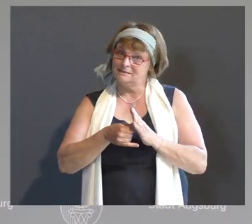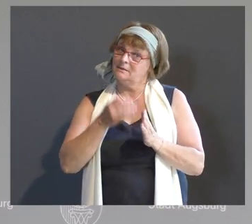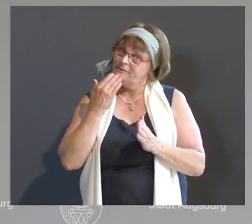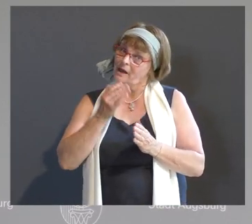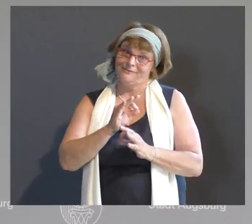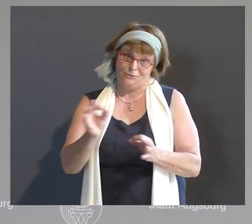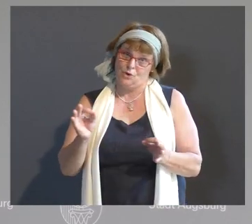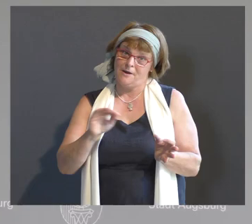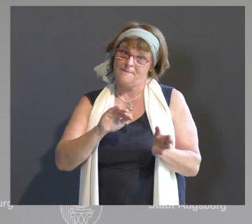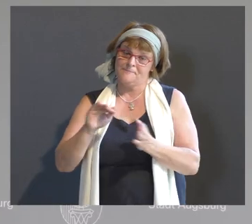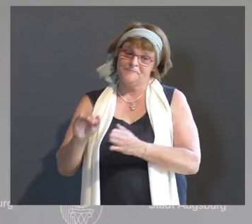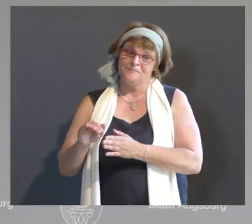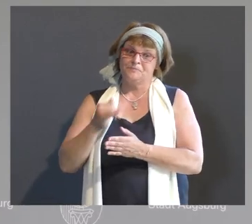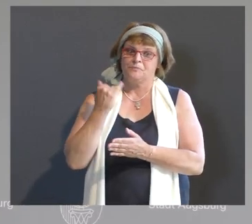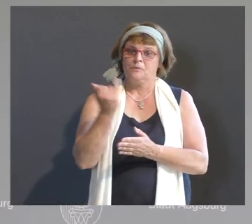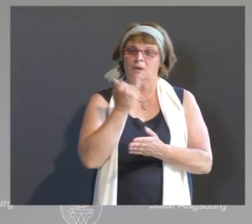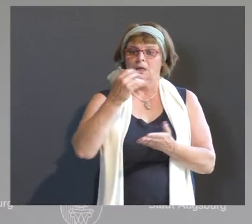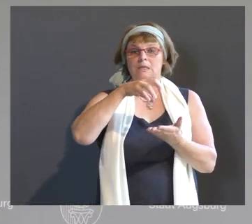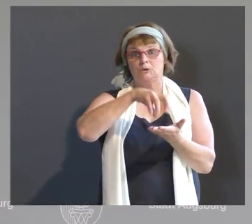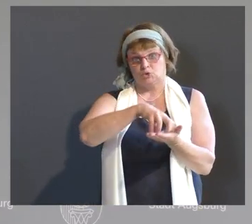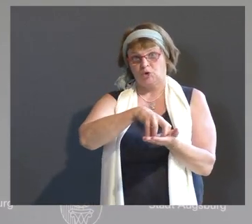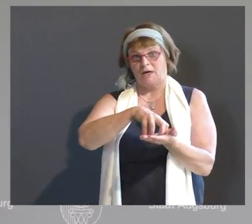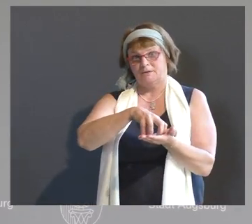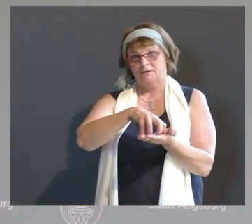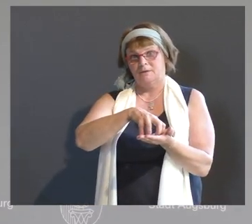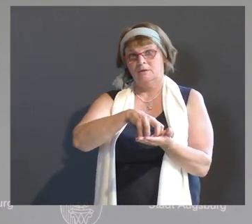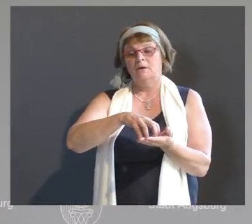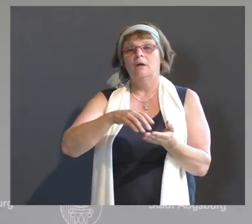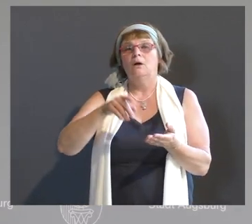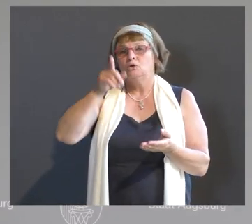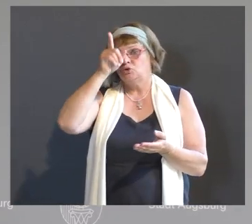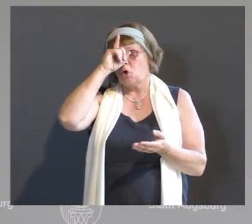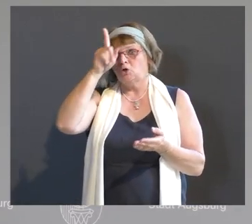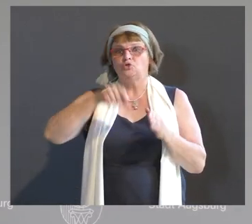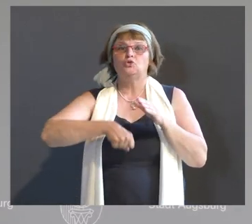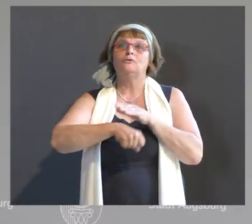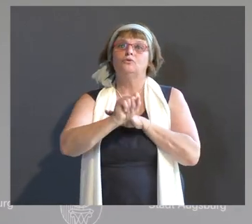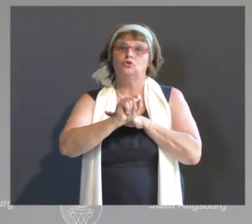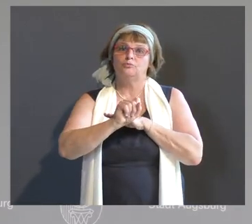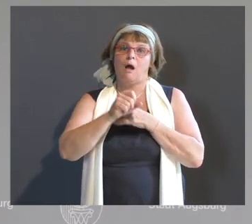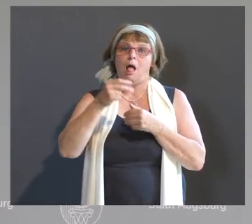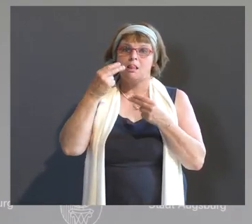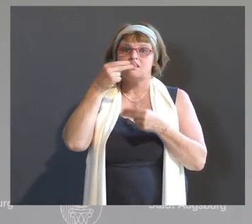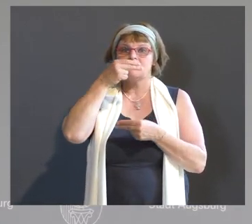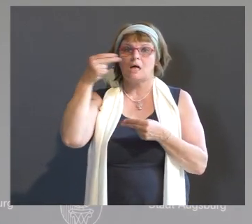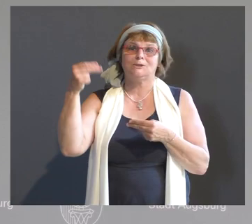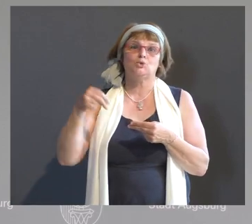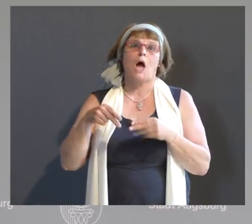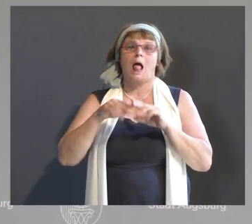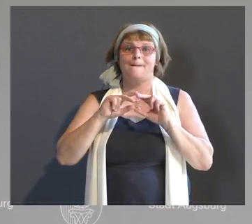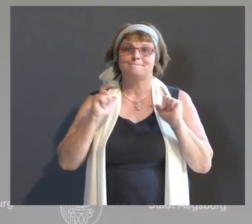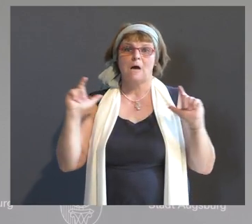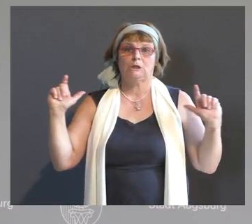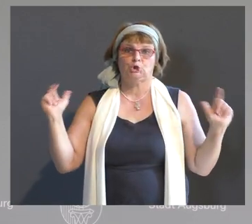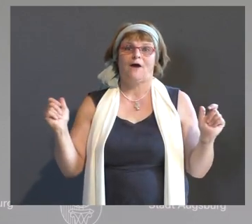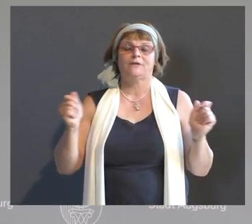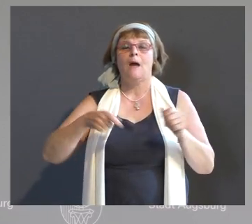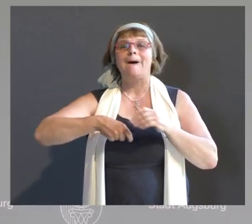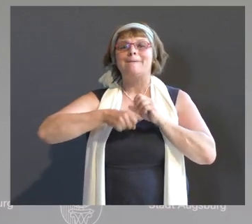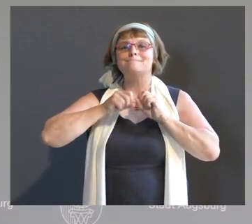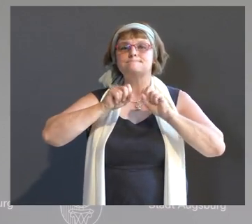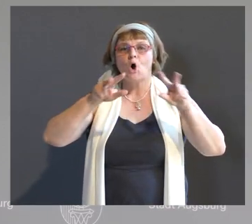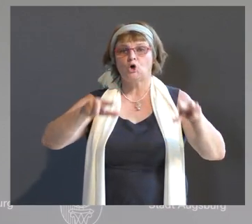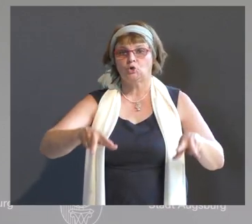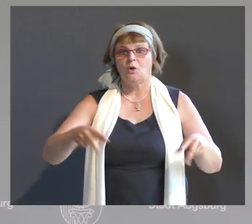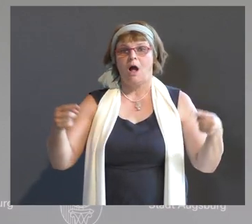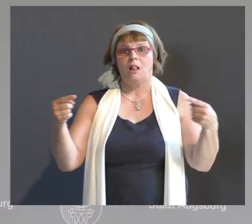der Innenstadt in einem Zusammenhang mit dem Sieg der deutschen Fußballnationalmannschaft gegen Portugal am Samstagabend stand. Wir als Polizei